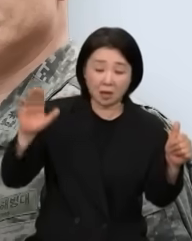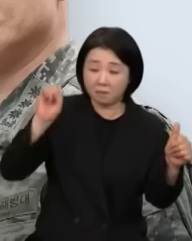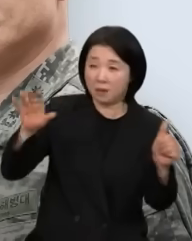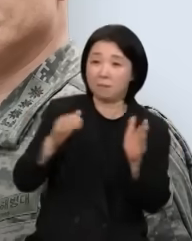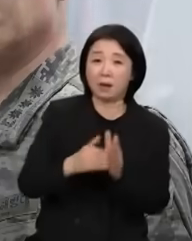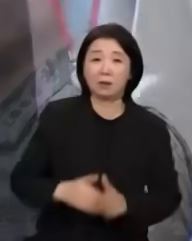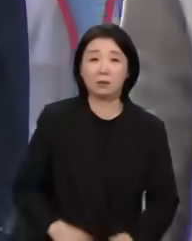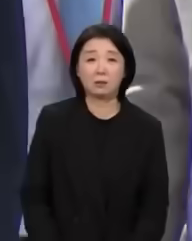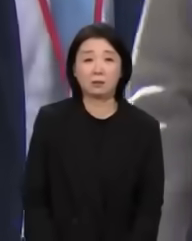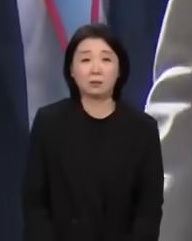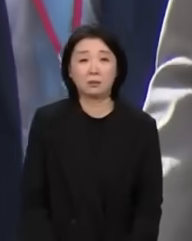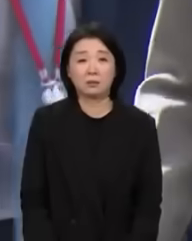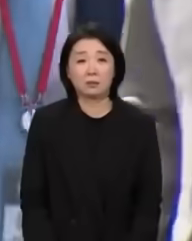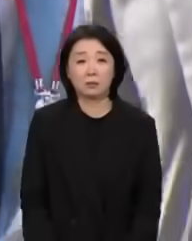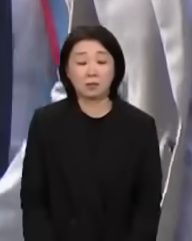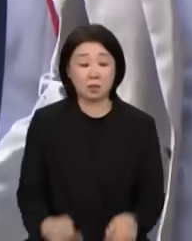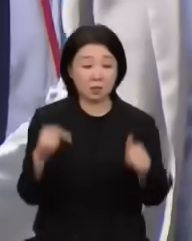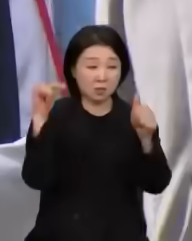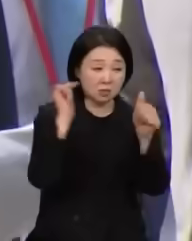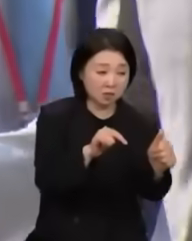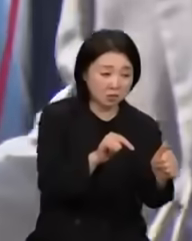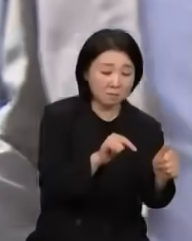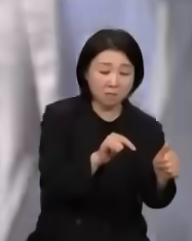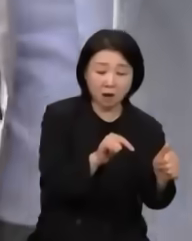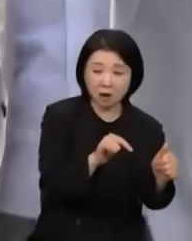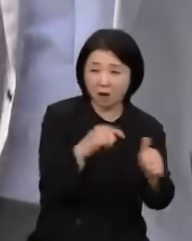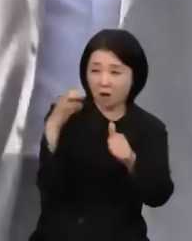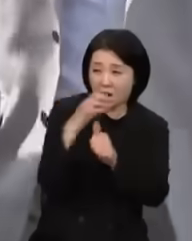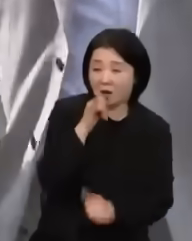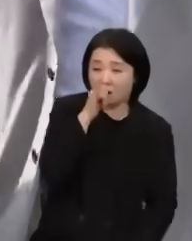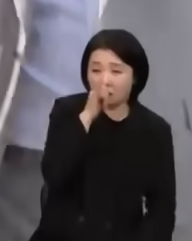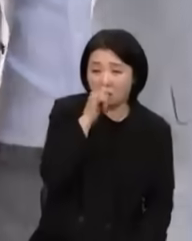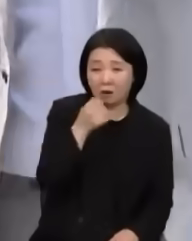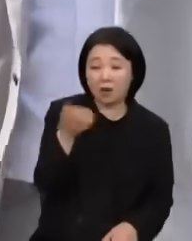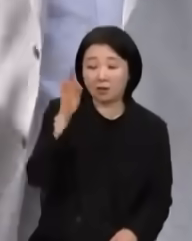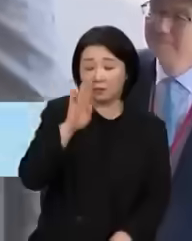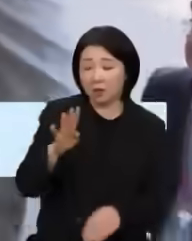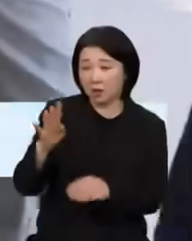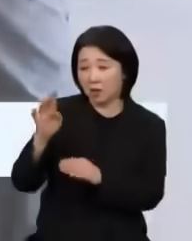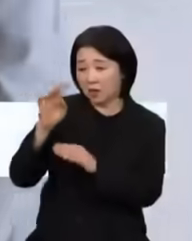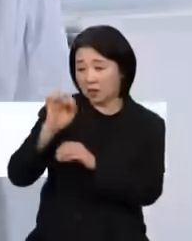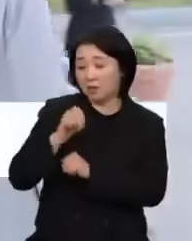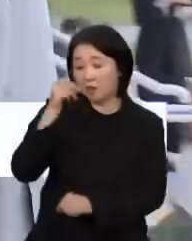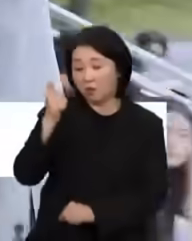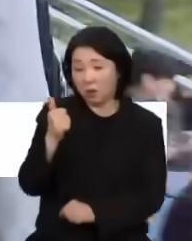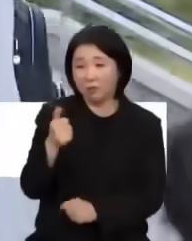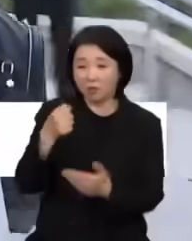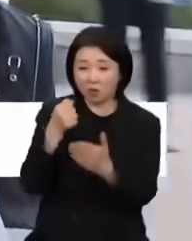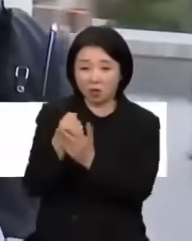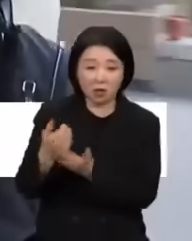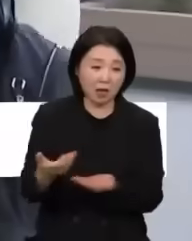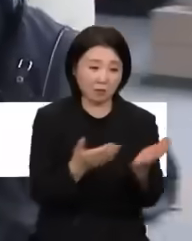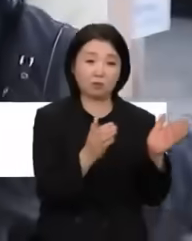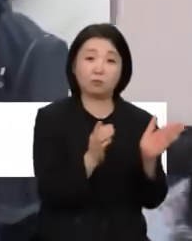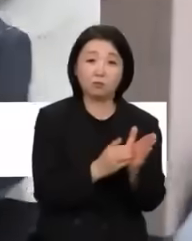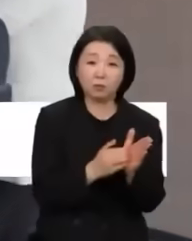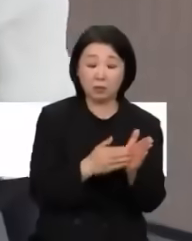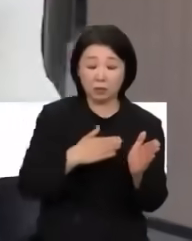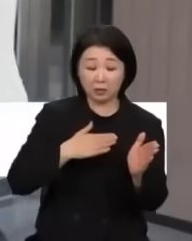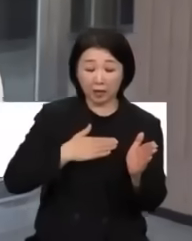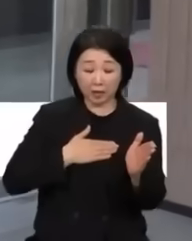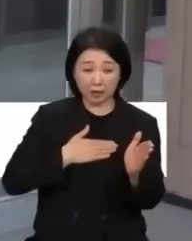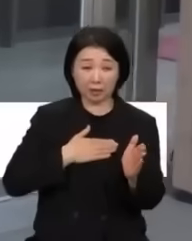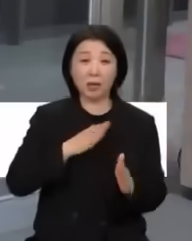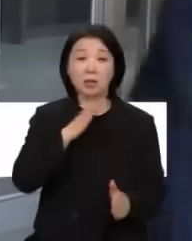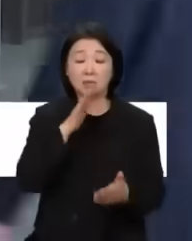말했다고도 했습니다. 지시로 받아들여질 수 있는 내용임에도 장관의 결정을 안내했다는 표현으로 자신에겐 직접적인